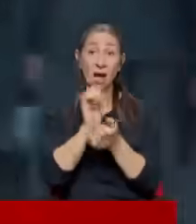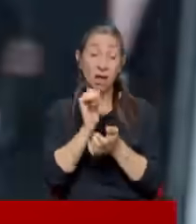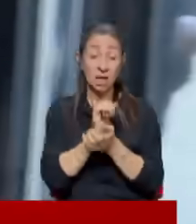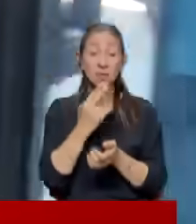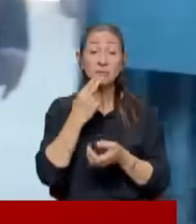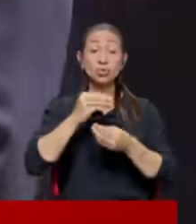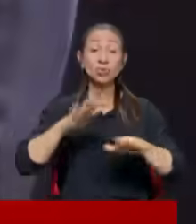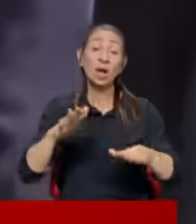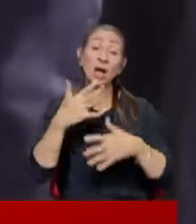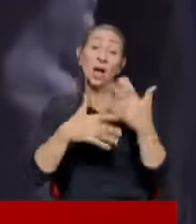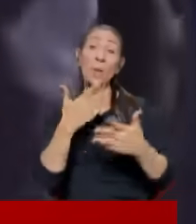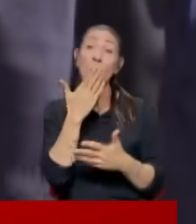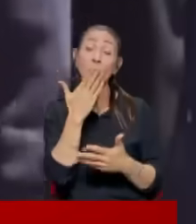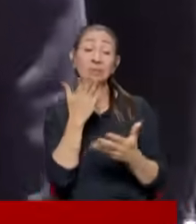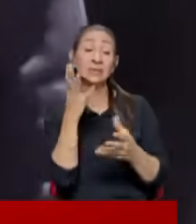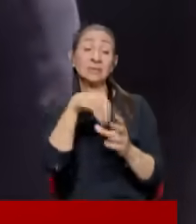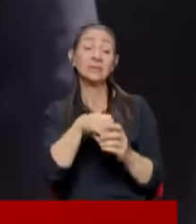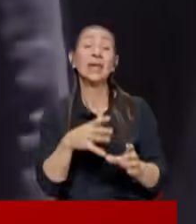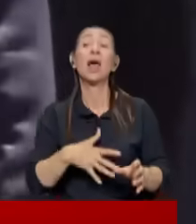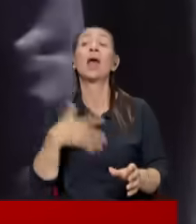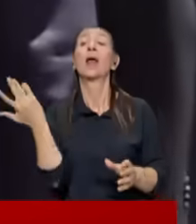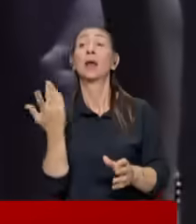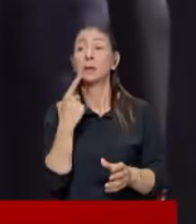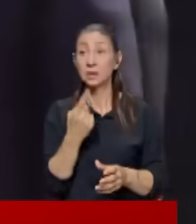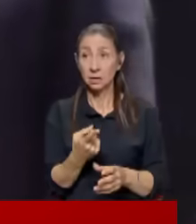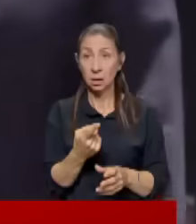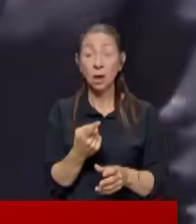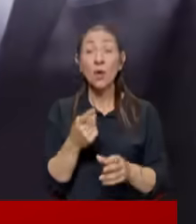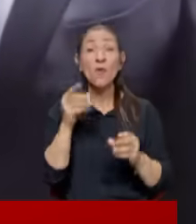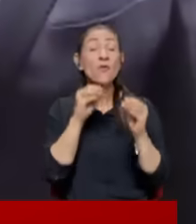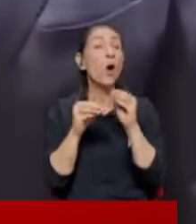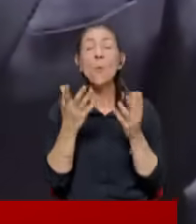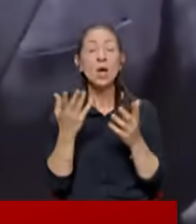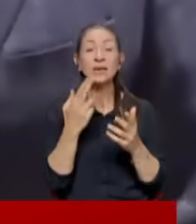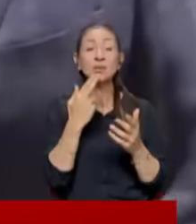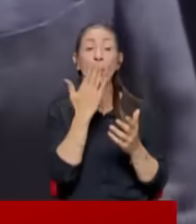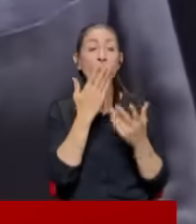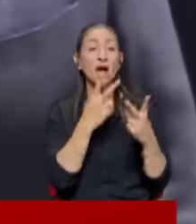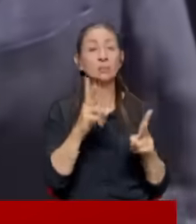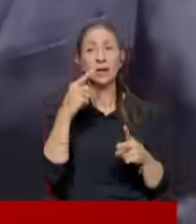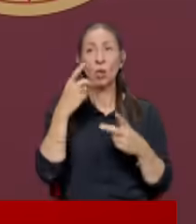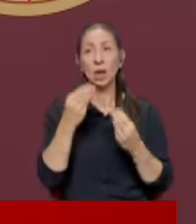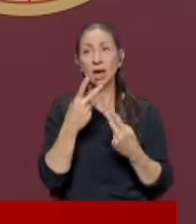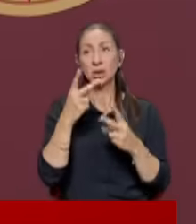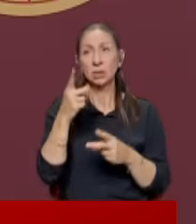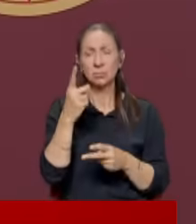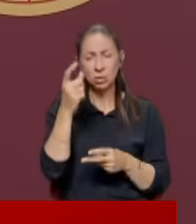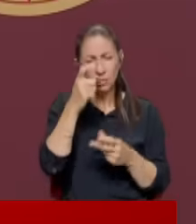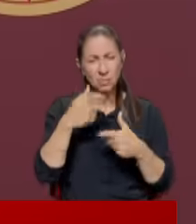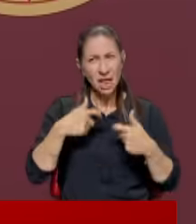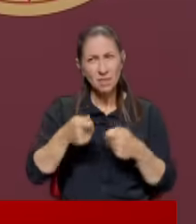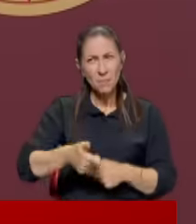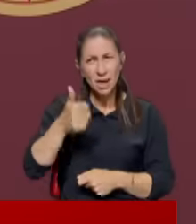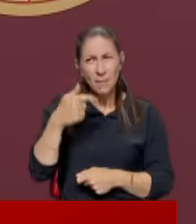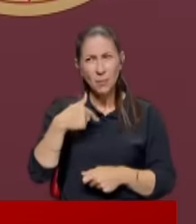ailelerin kız çocuklarını karma eğitim sistemi nedeniyle okula göndermediğini söyledi. Formülü kız okulları açmak olarak açıkladı. Ya bir ülkenin Milli